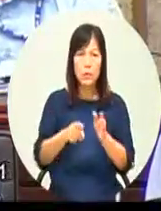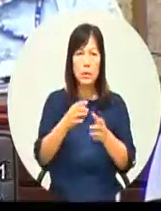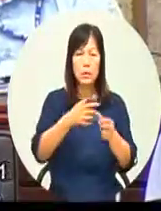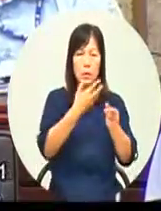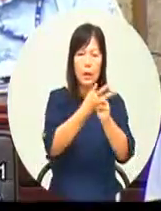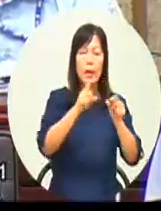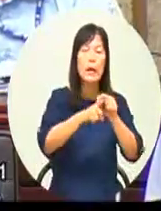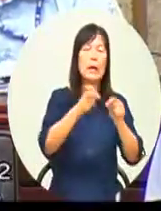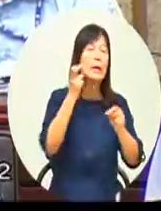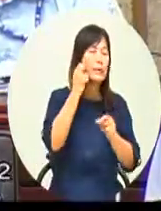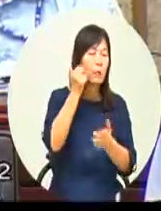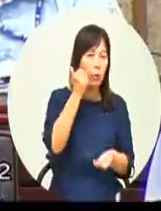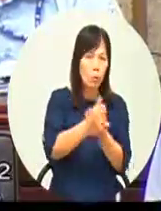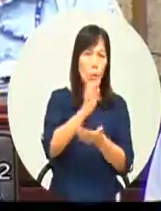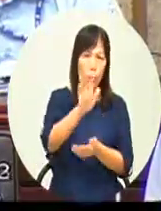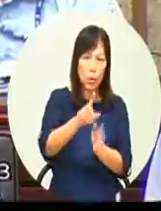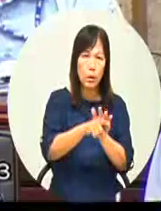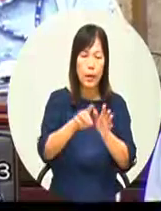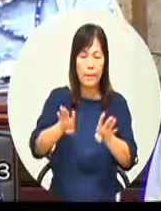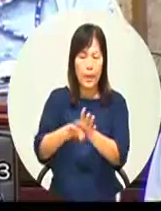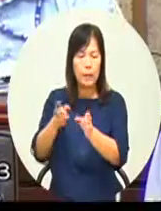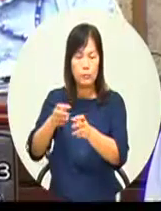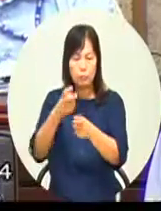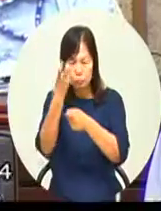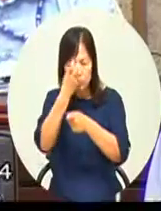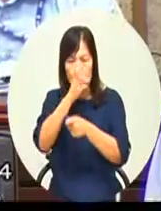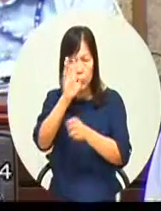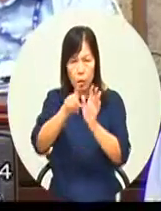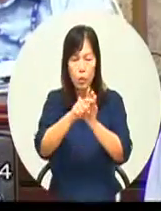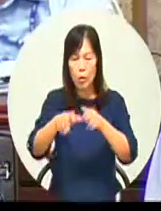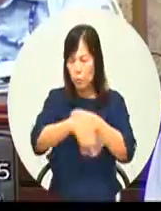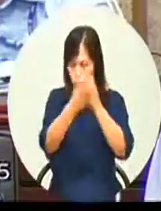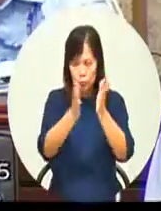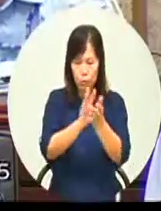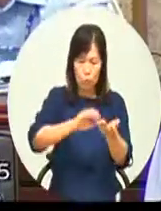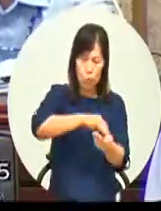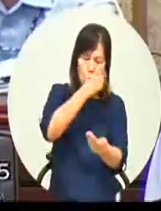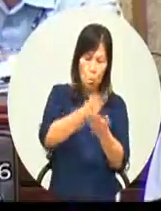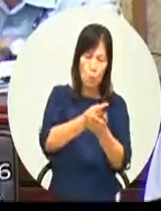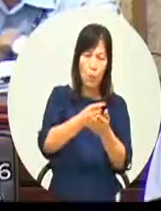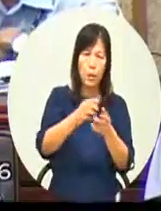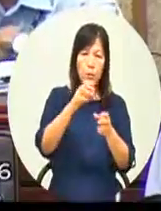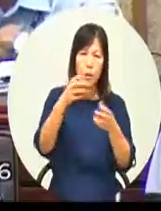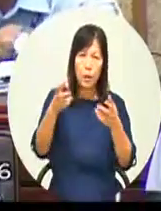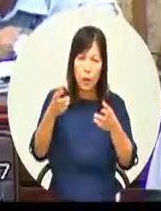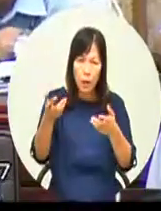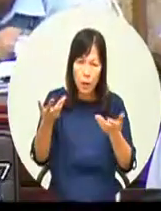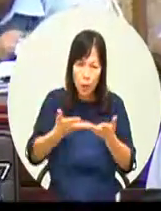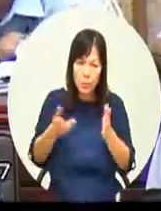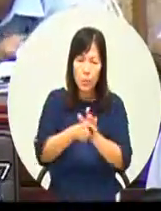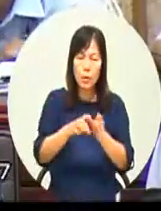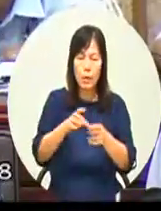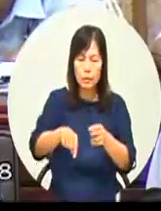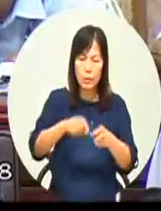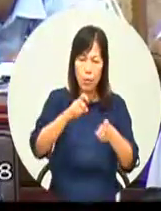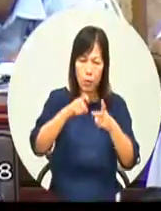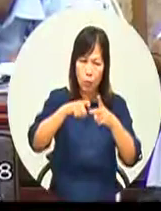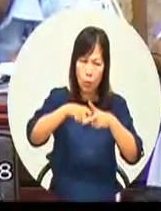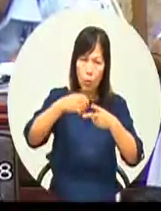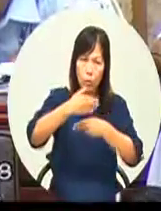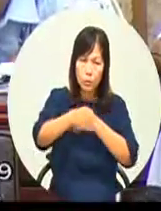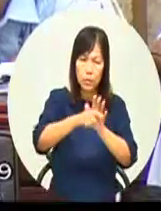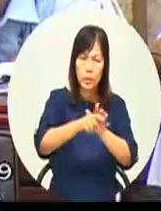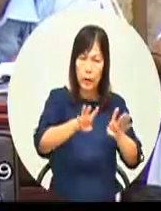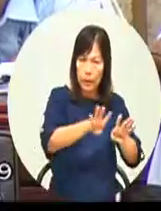钢得标，那目前他们已经开始进行设计，因为是统包案，所以这一部分的话，工程的期程整